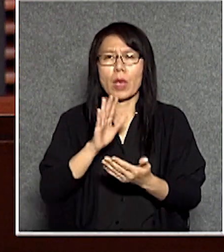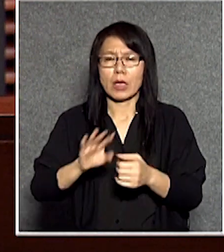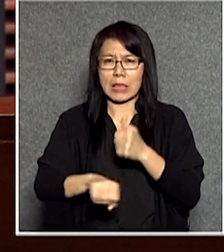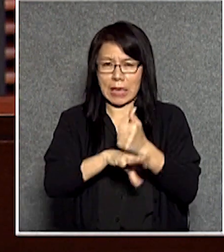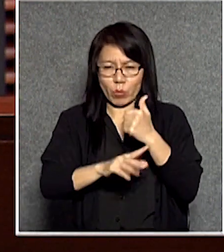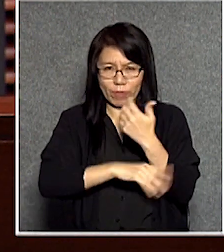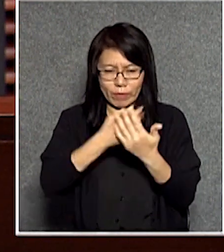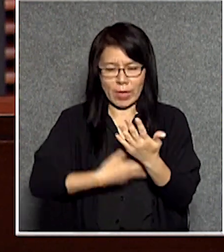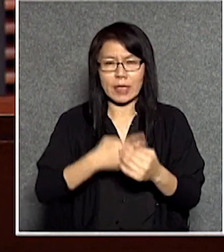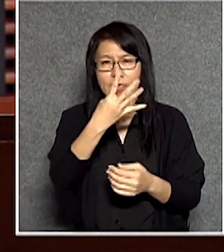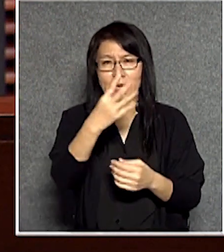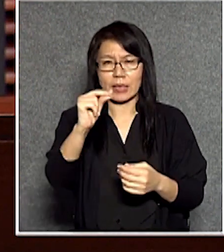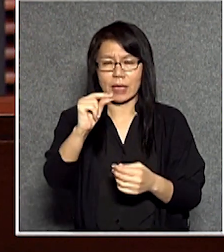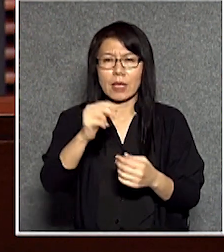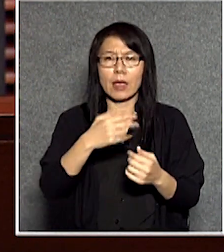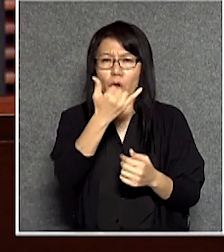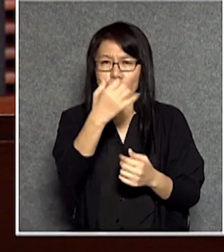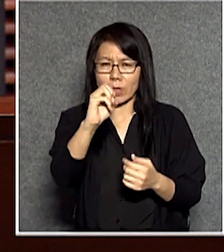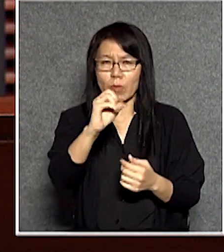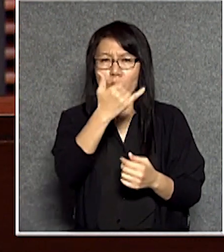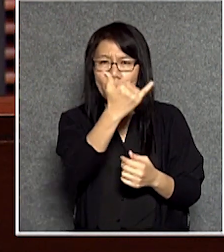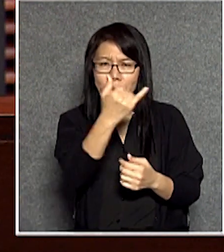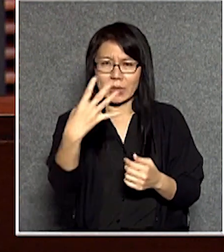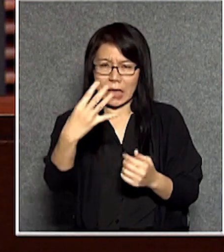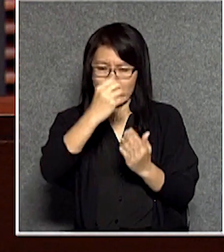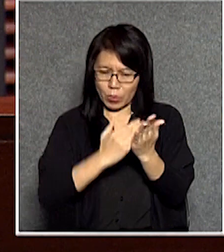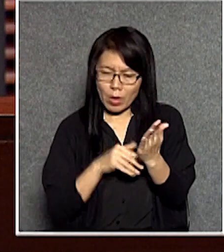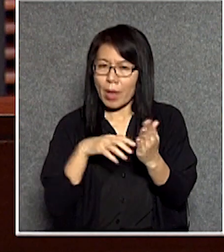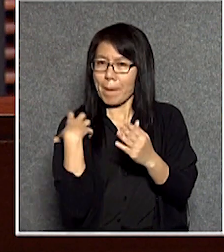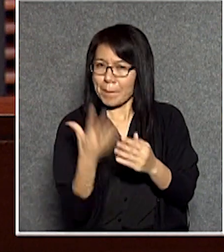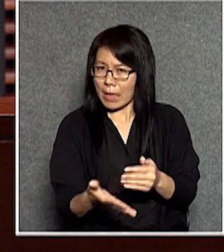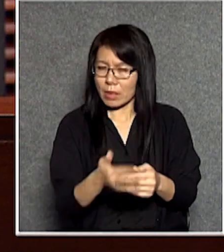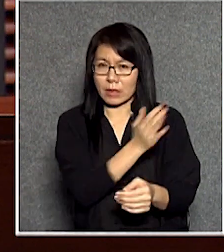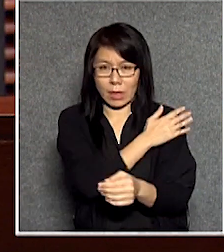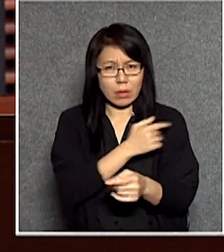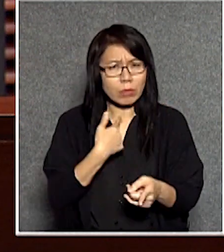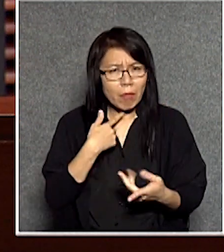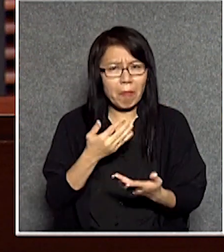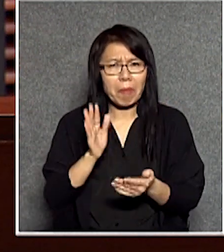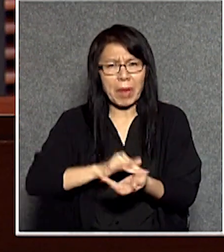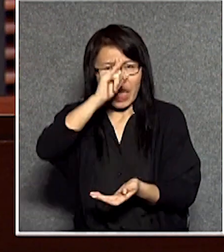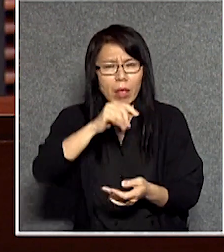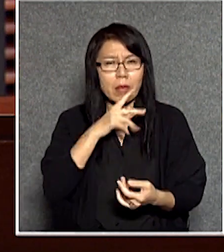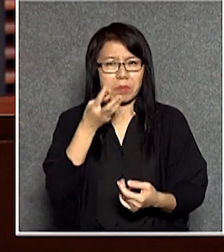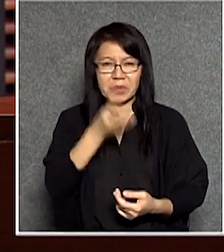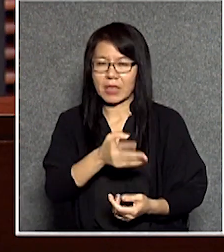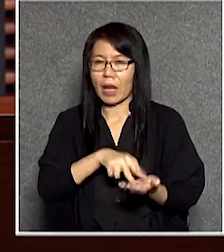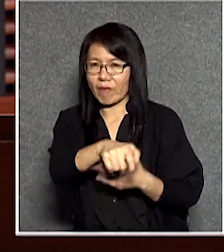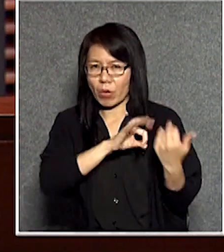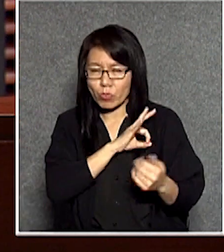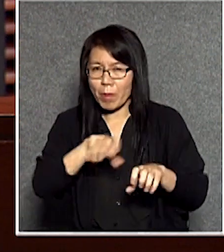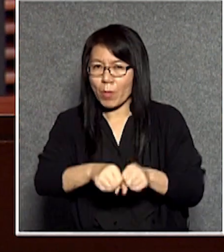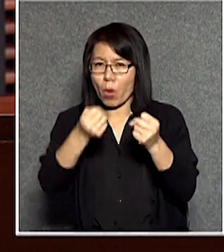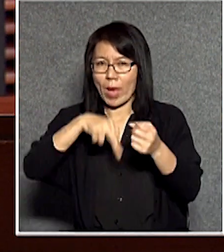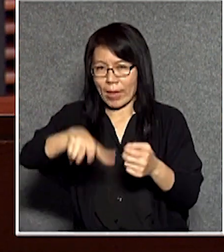第47、第60、第64條所賦予的憲制責任，以及涉嫌藐視立法會、破壞行